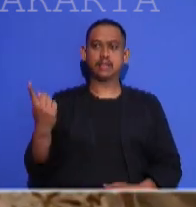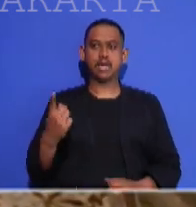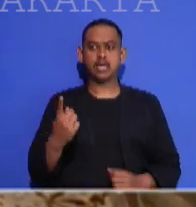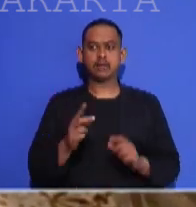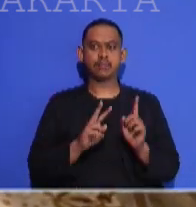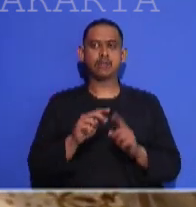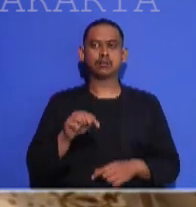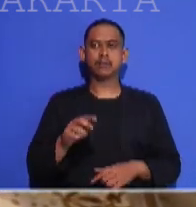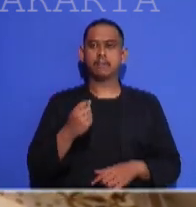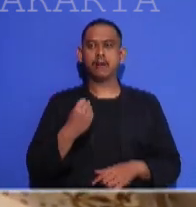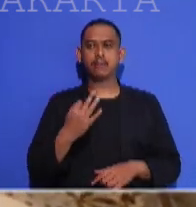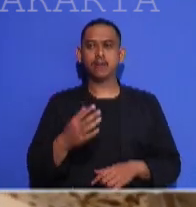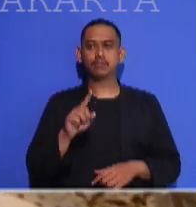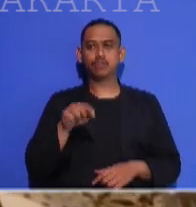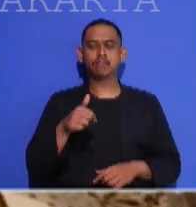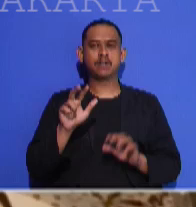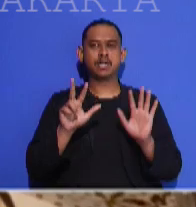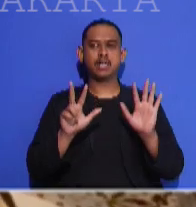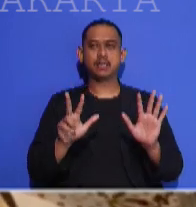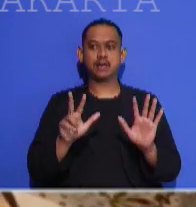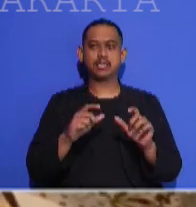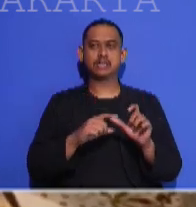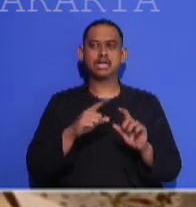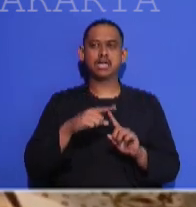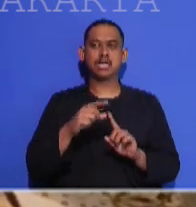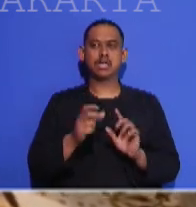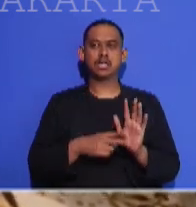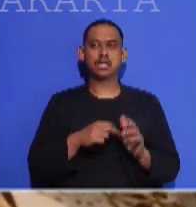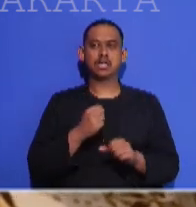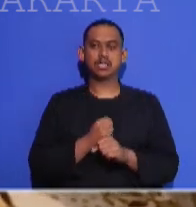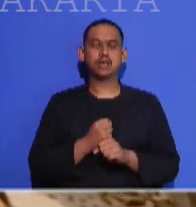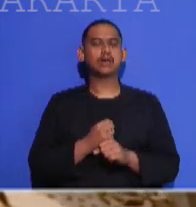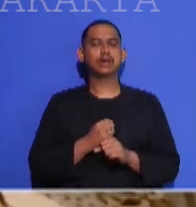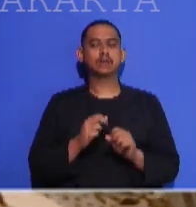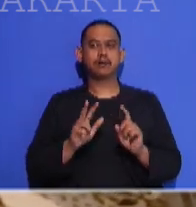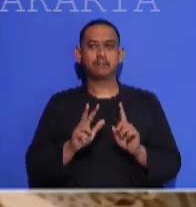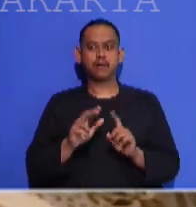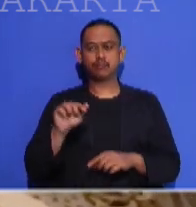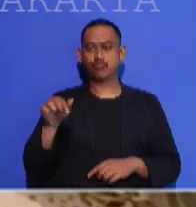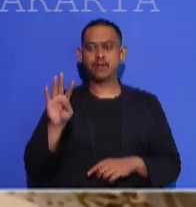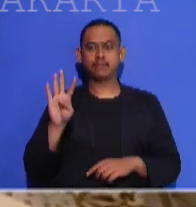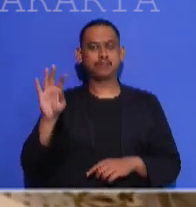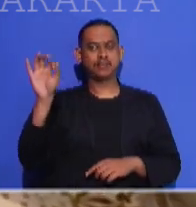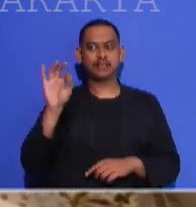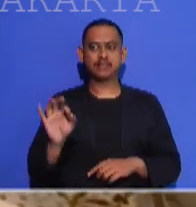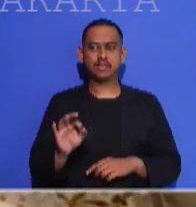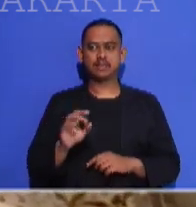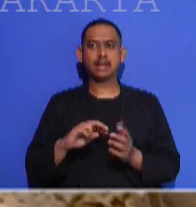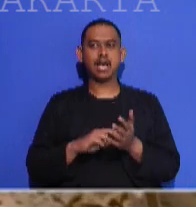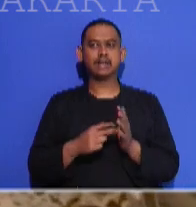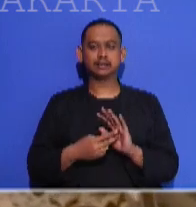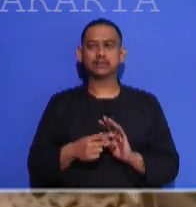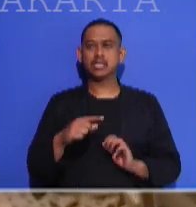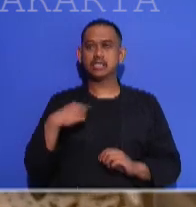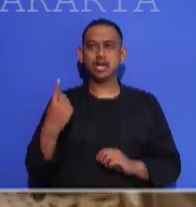tinggal 6,8 stting asalnya 13 sekarang dengan 4,5 jadi kita terus bagaimana